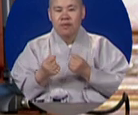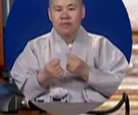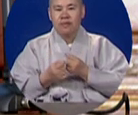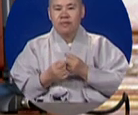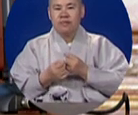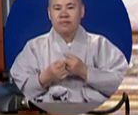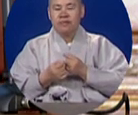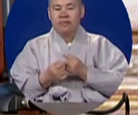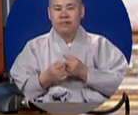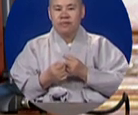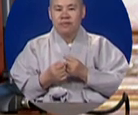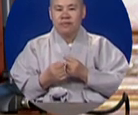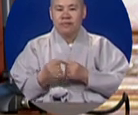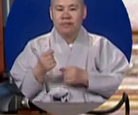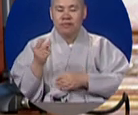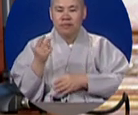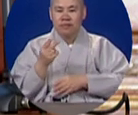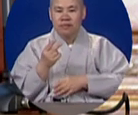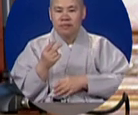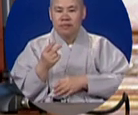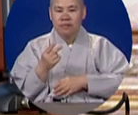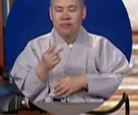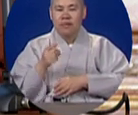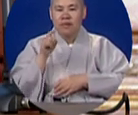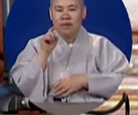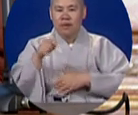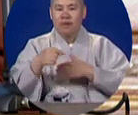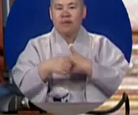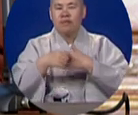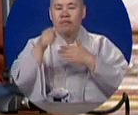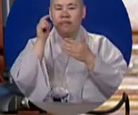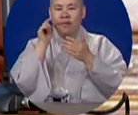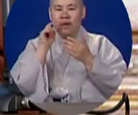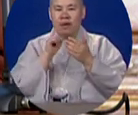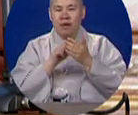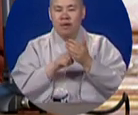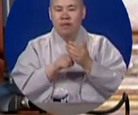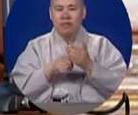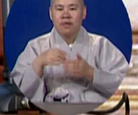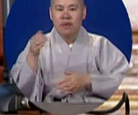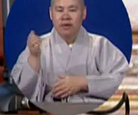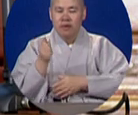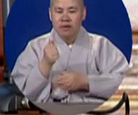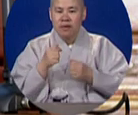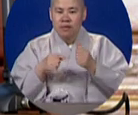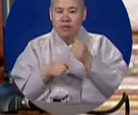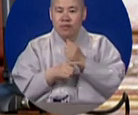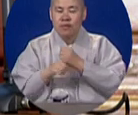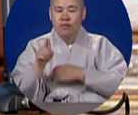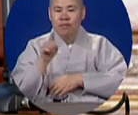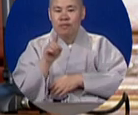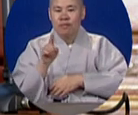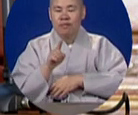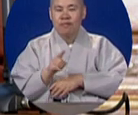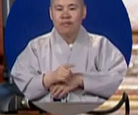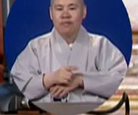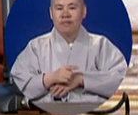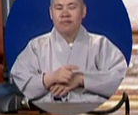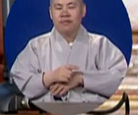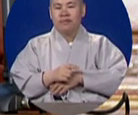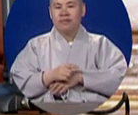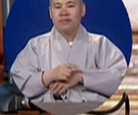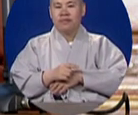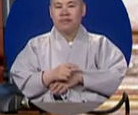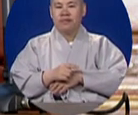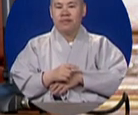그러면 여기서 그 마음을 낸다라는 게 뭔가 그거 있는데요